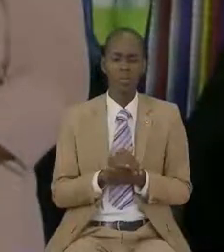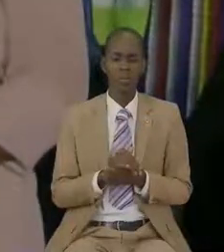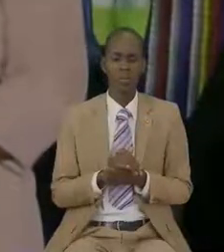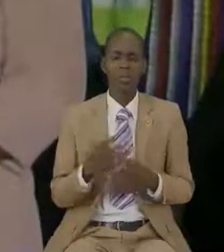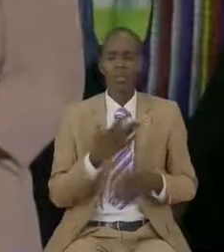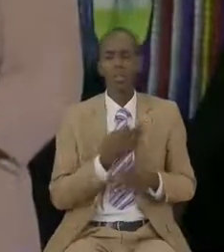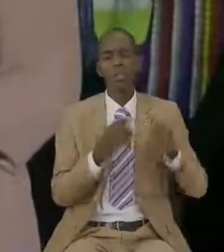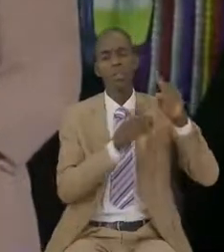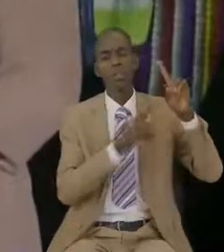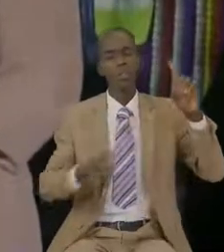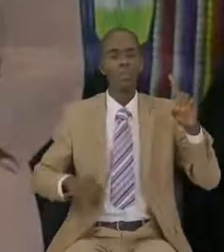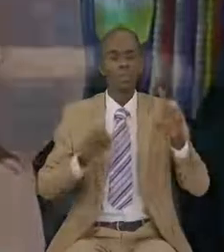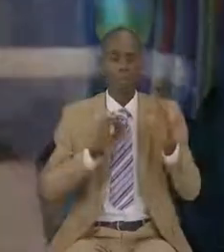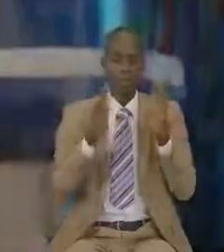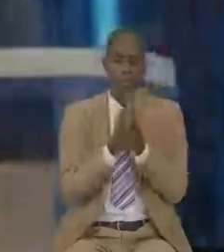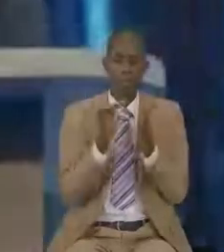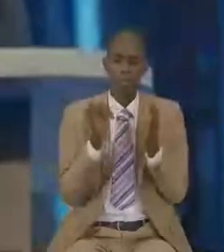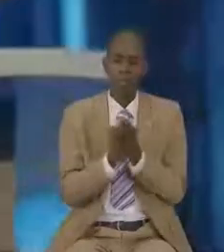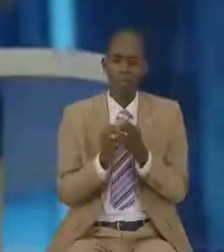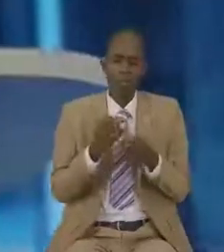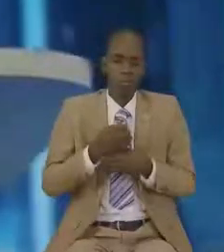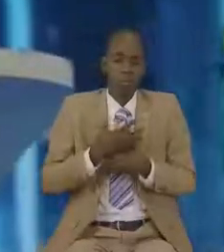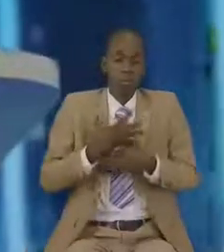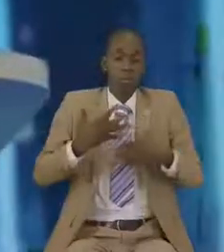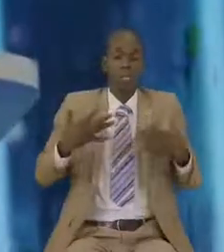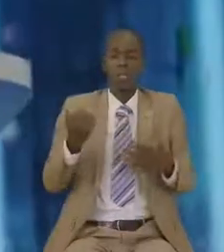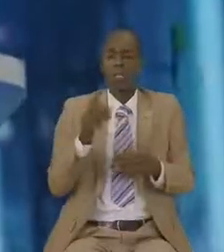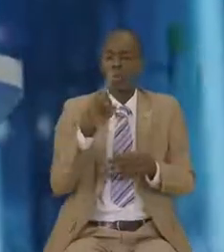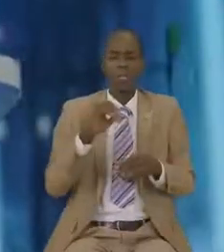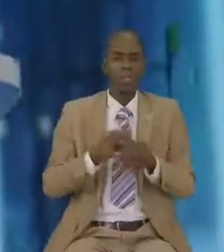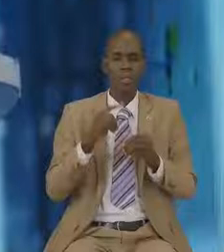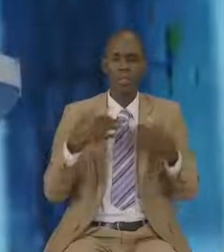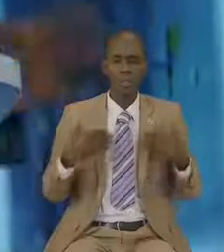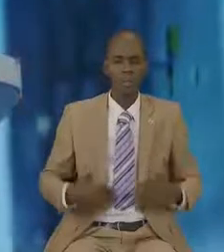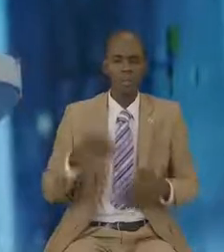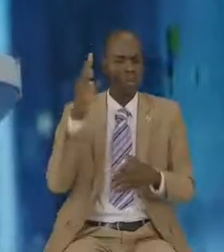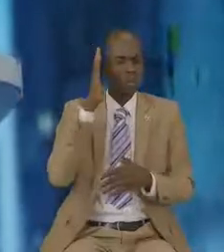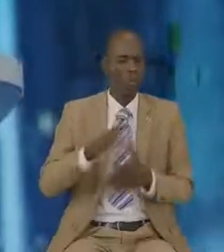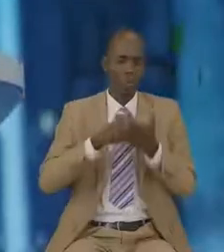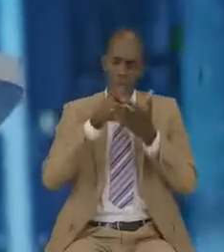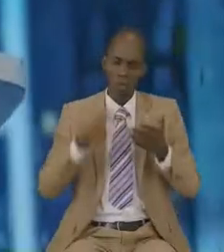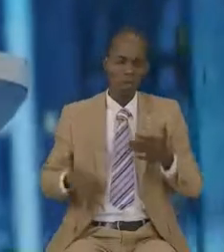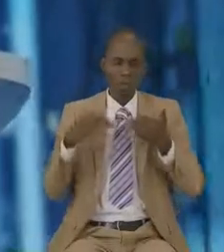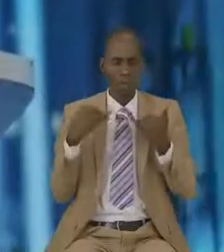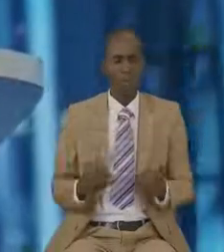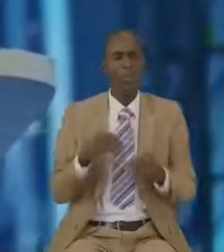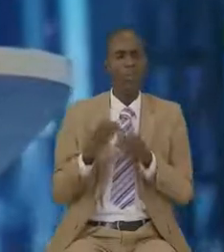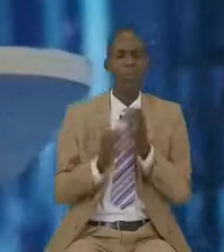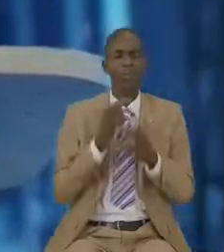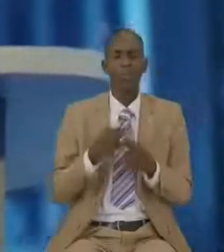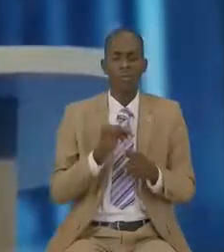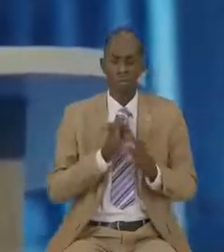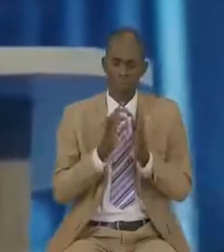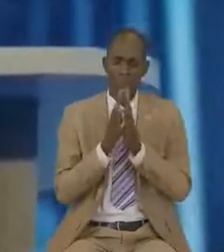Seigneur, je prie que cet enflement partout dans le corps disparaisse maintenant. Je prie,